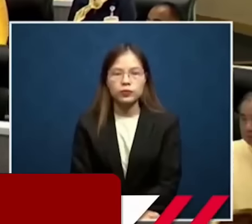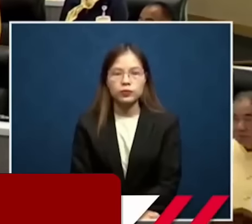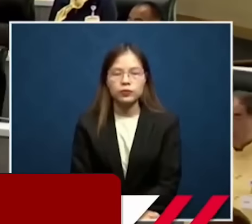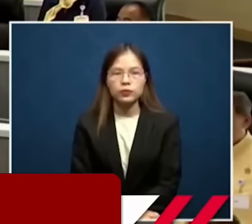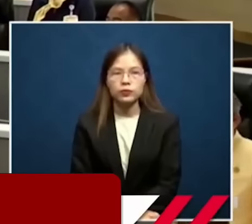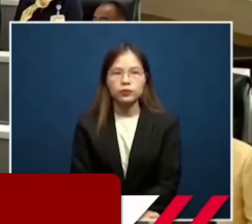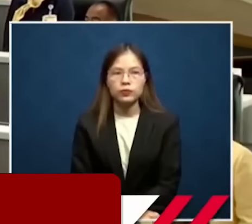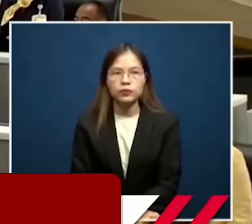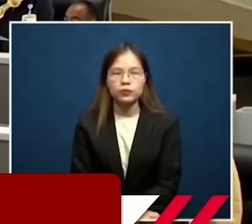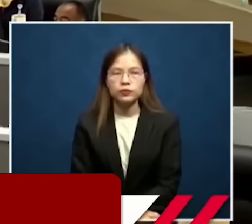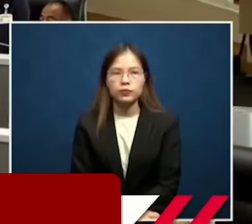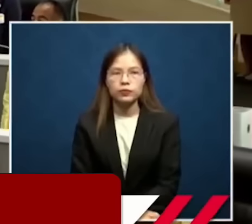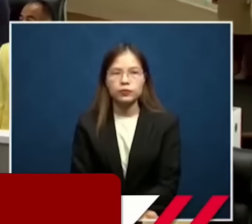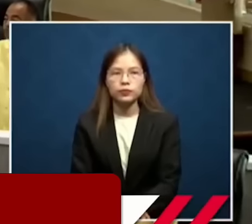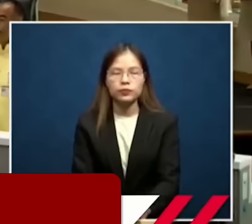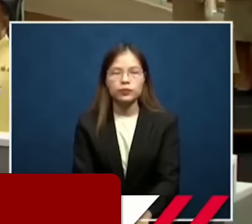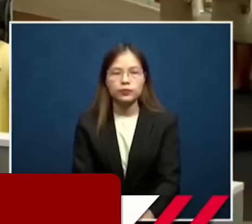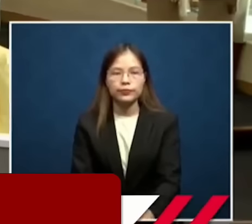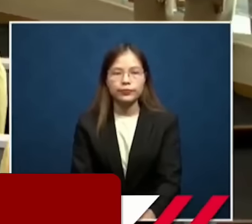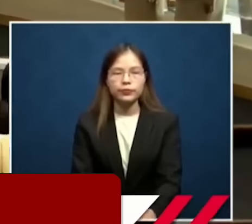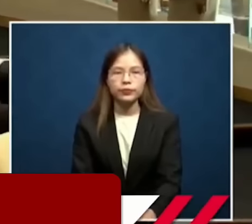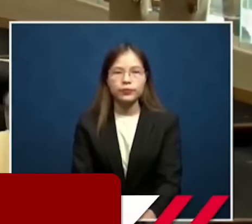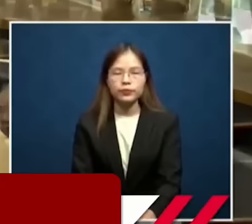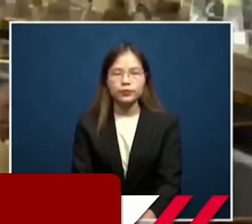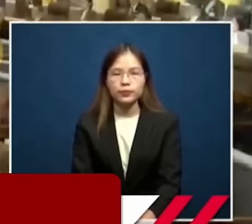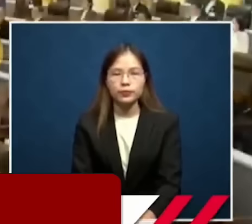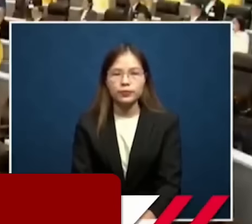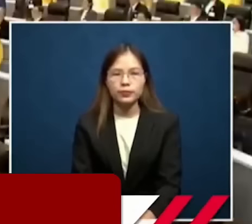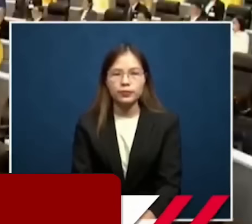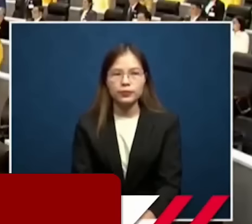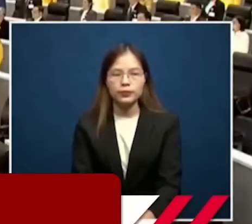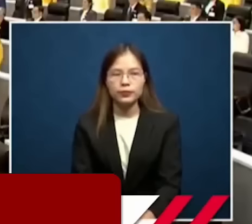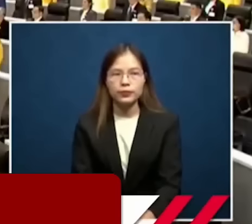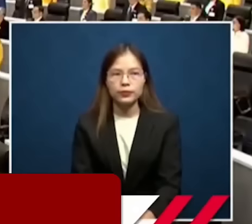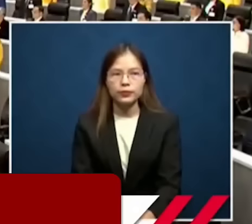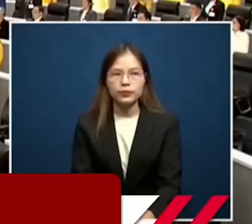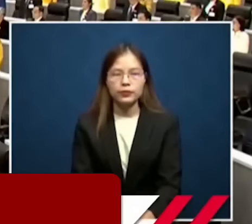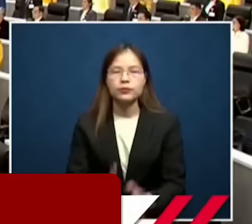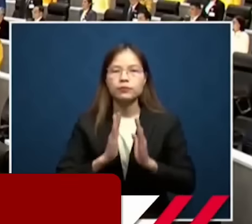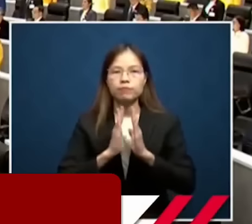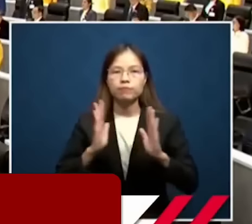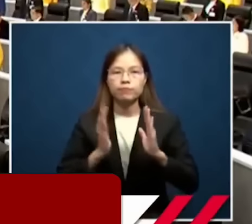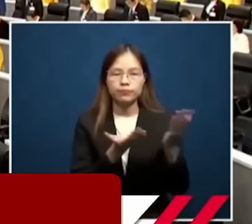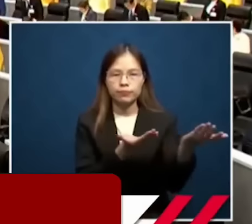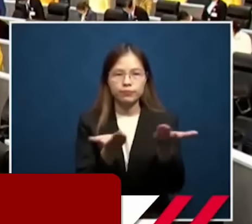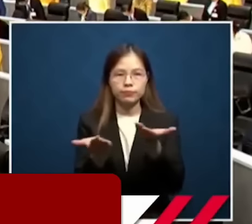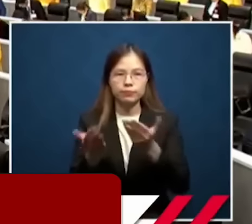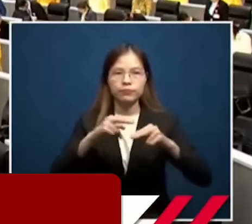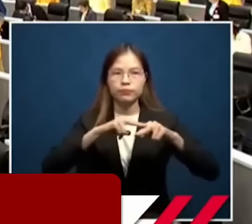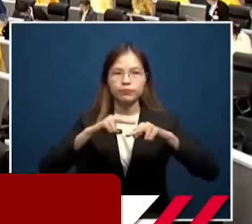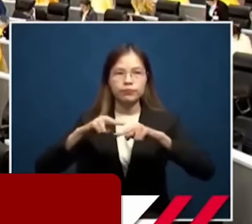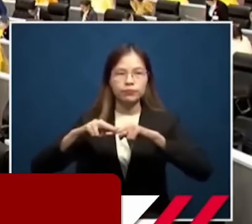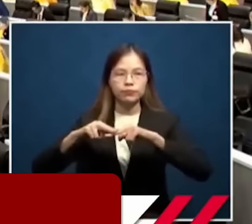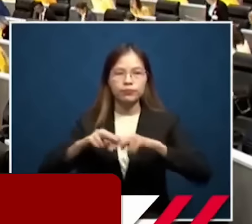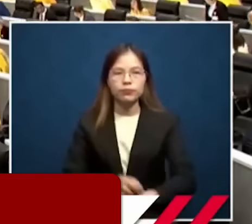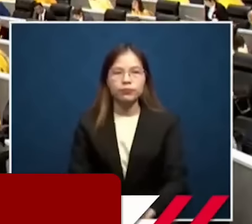20ชุด ครับอาจารย ์ฮะอย่างนี้ไม่เรียกเนวินสภาหรือสภากินรวบแล้วจะเรียกอะไรจะเหมาะสม ครับอาจาร